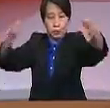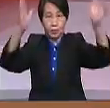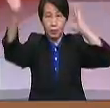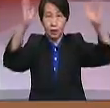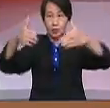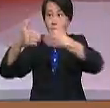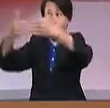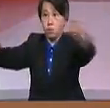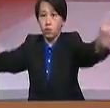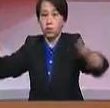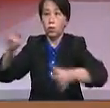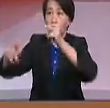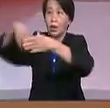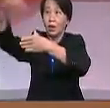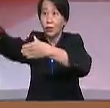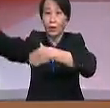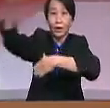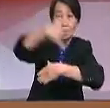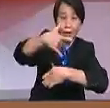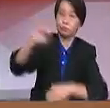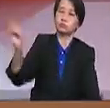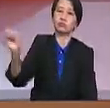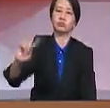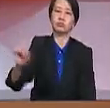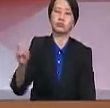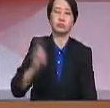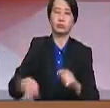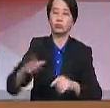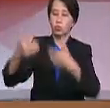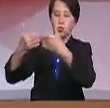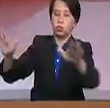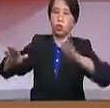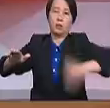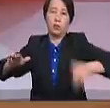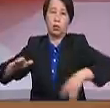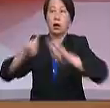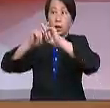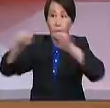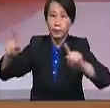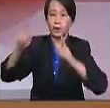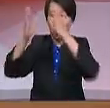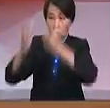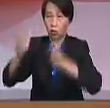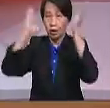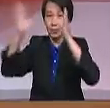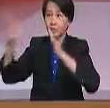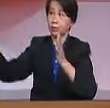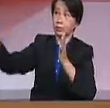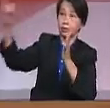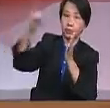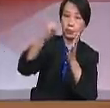kepada warga asing kecuali rakyat Malaysia yang ingin pulang ke tanah air. Yang lain-lain masih